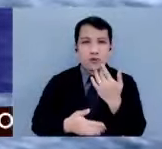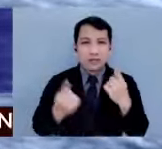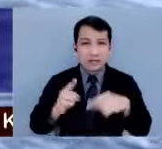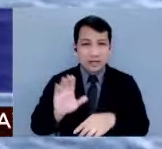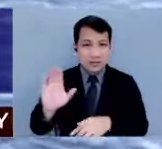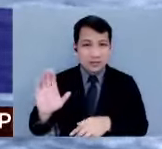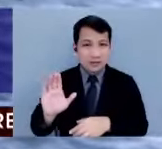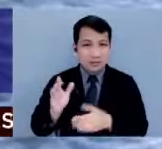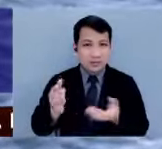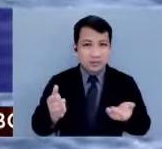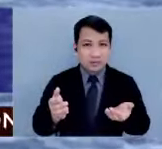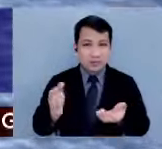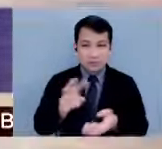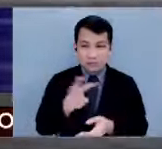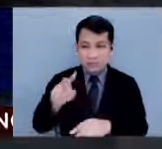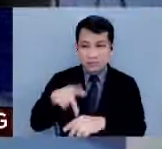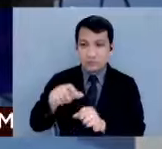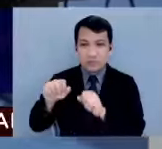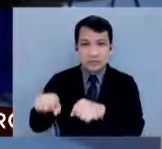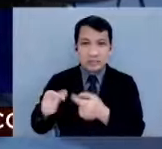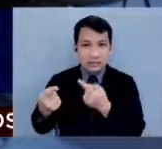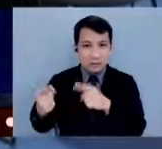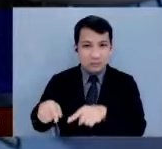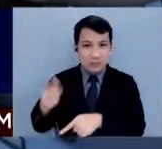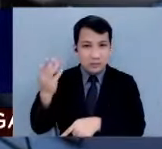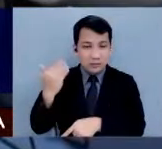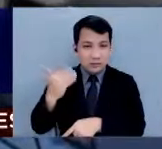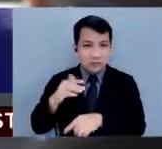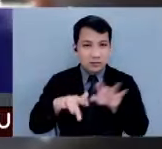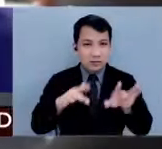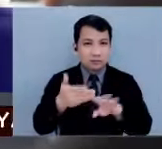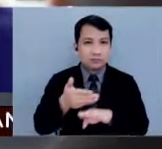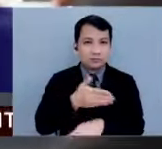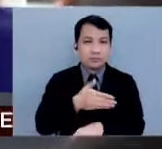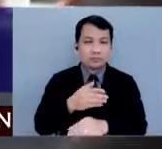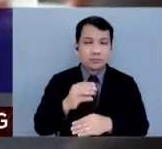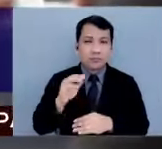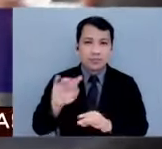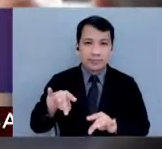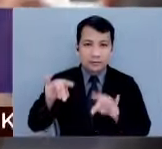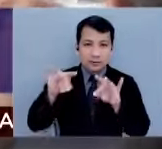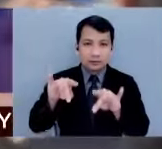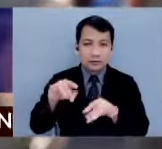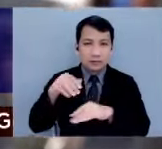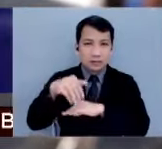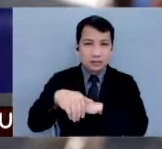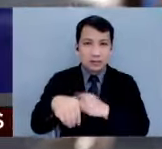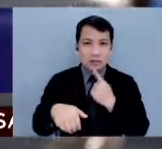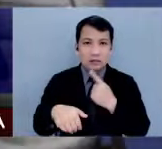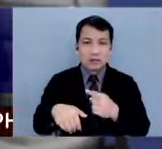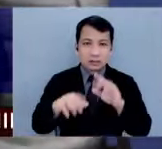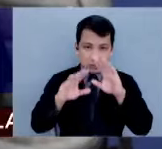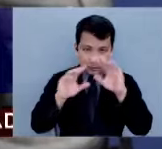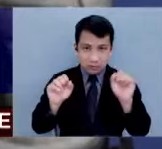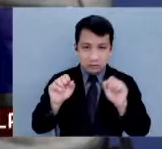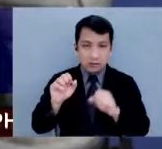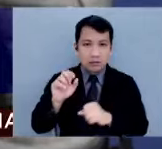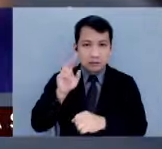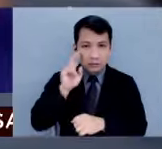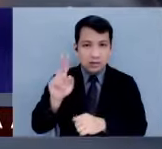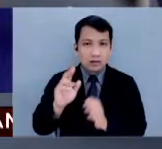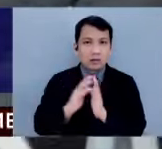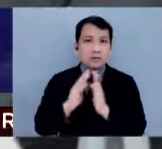Shoal nito lang Martes. Bago umuwi mula sa Melbourne, Australia kagabi, sinabi ng Pangulo na malaki ang